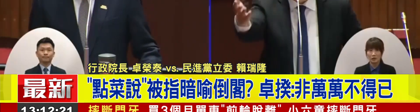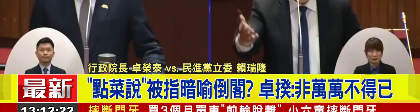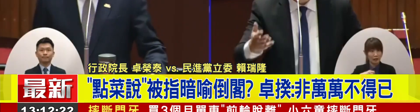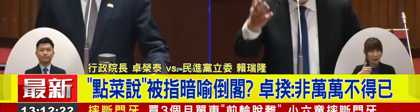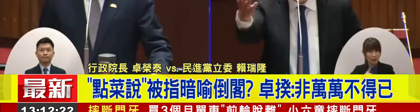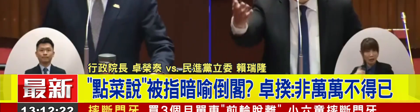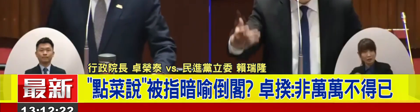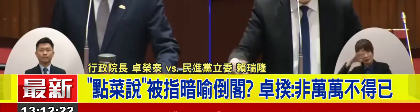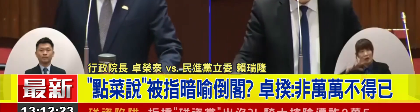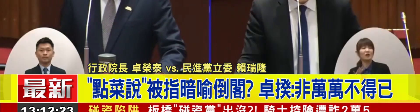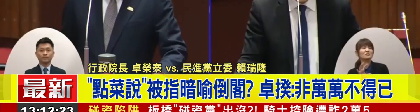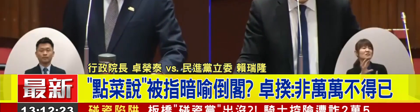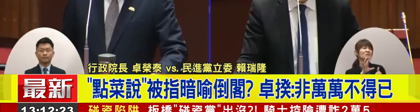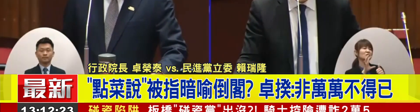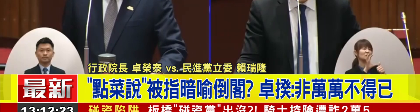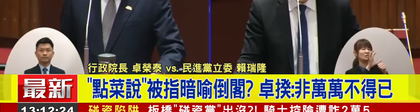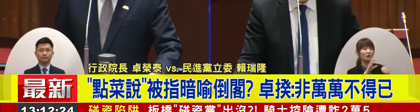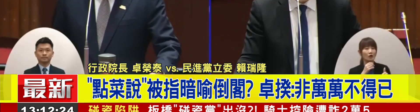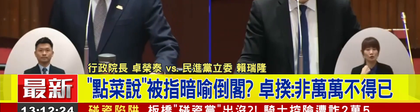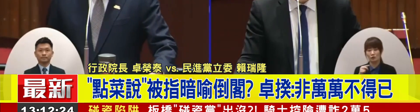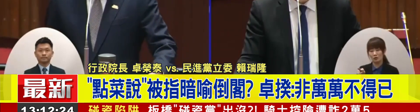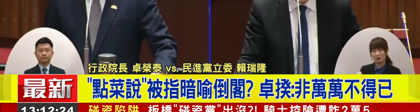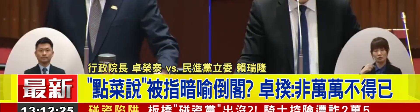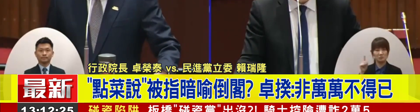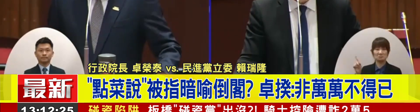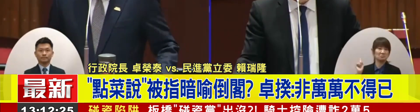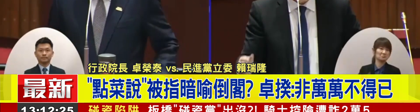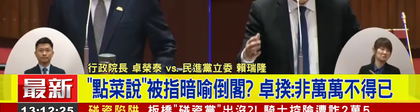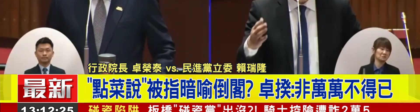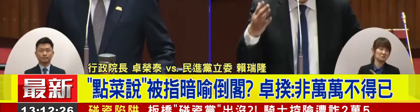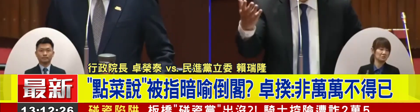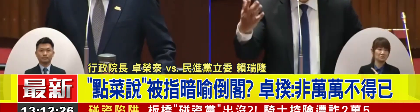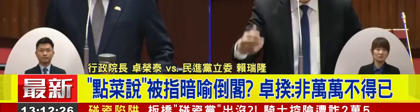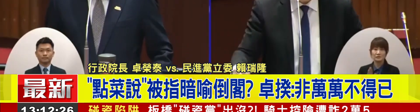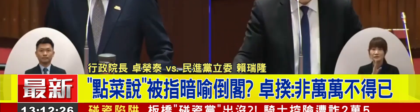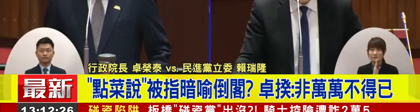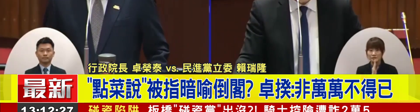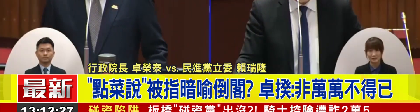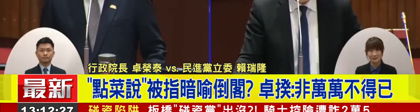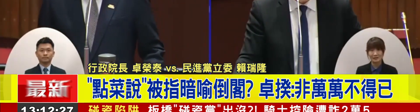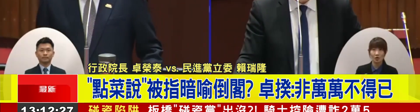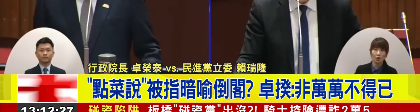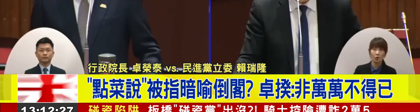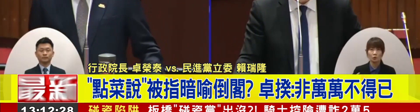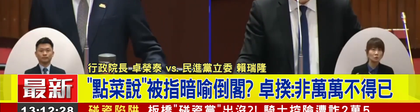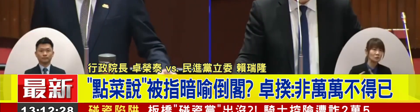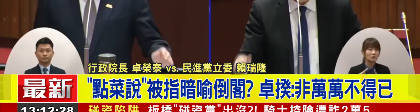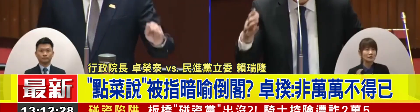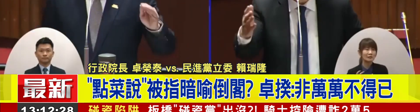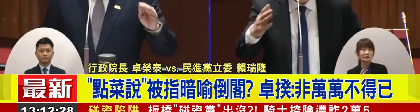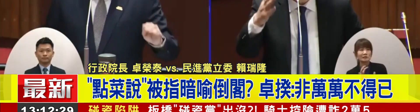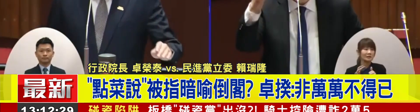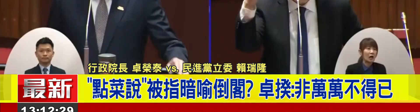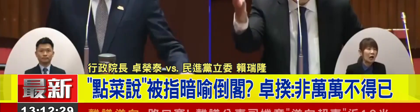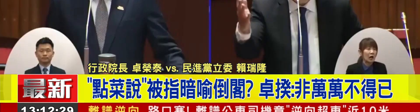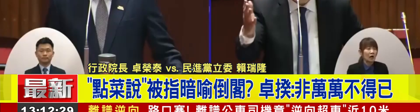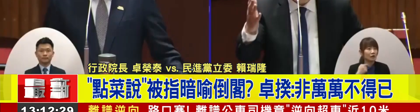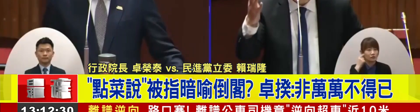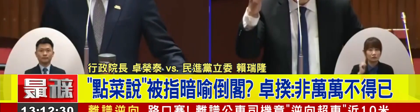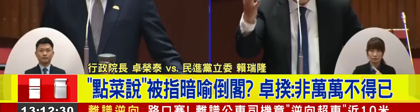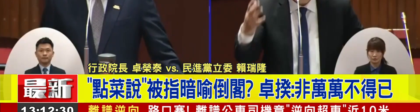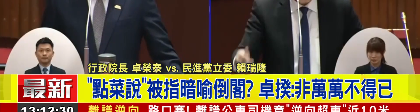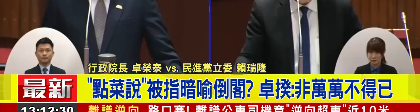不断的呛虾这些的，我认为这个都是很不恰当的了哈。就是说，你用这样的方式无异于解决问题嘛。宪政有宪政